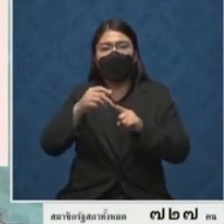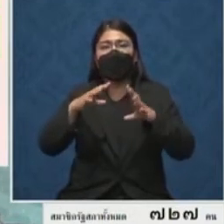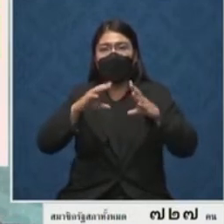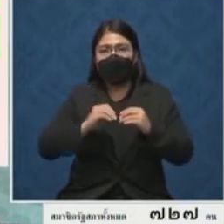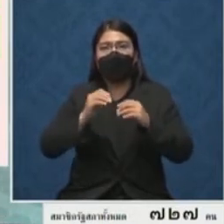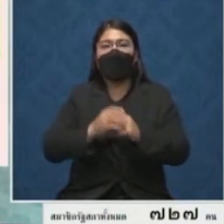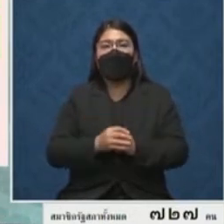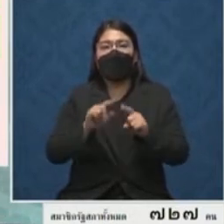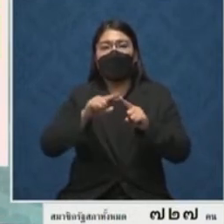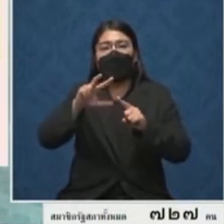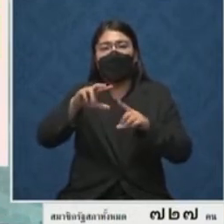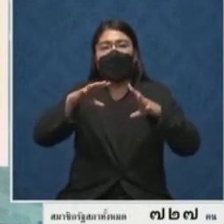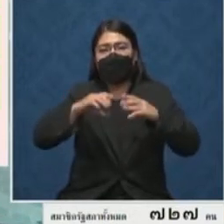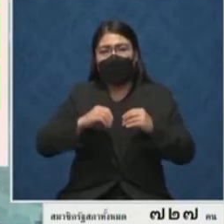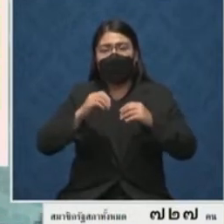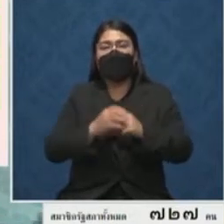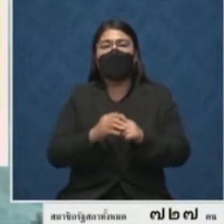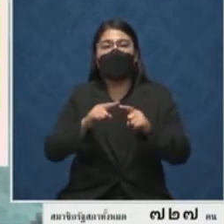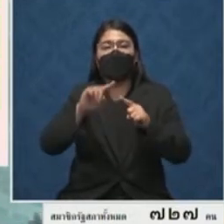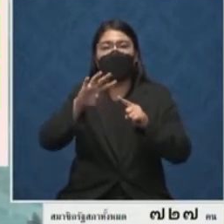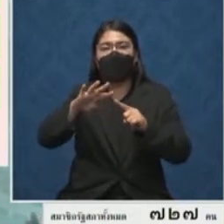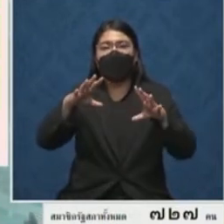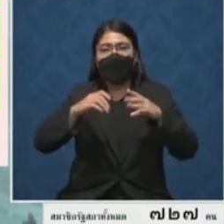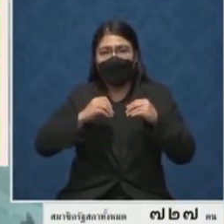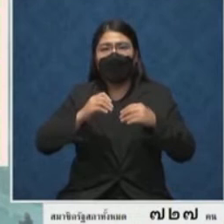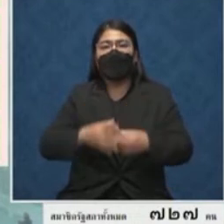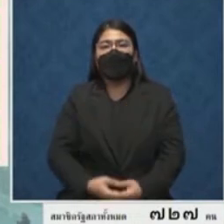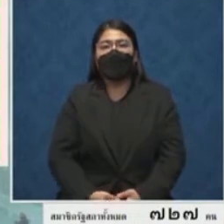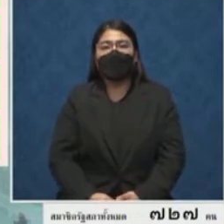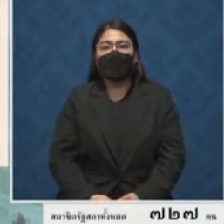การ3รับหลักการ4รับหลักการครับ